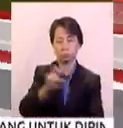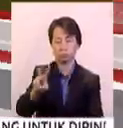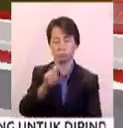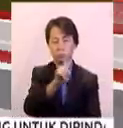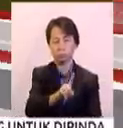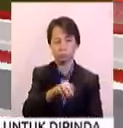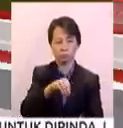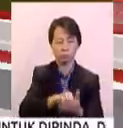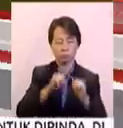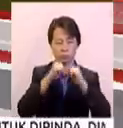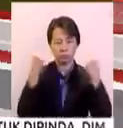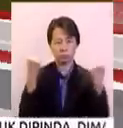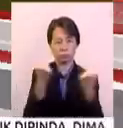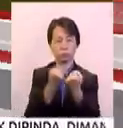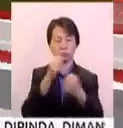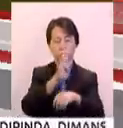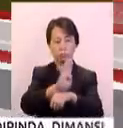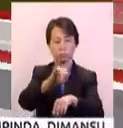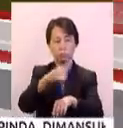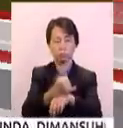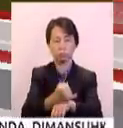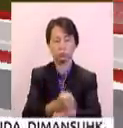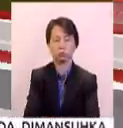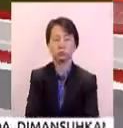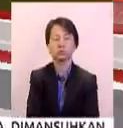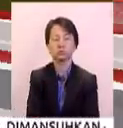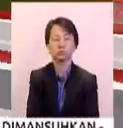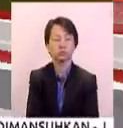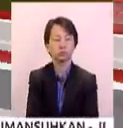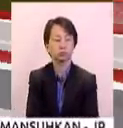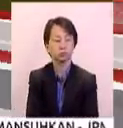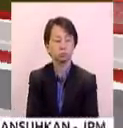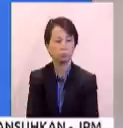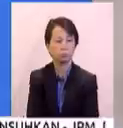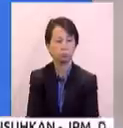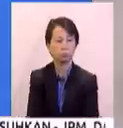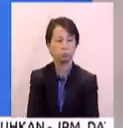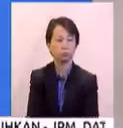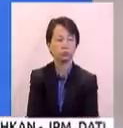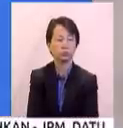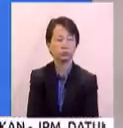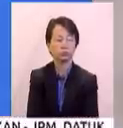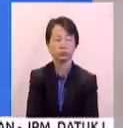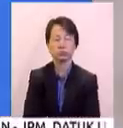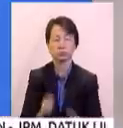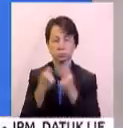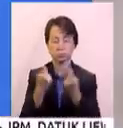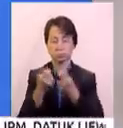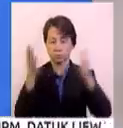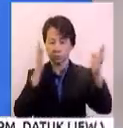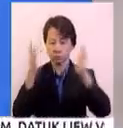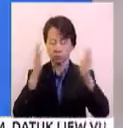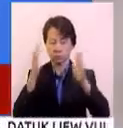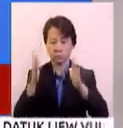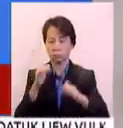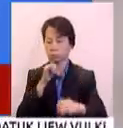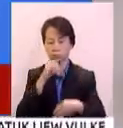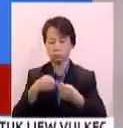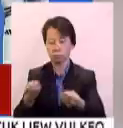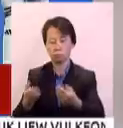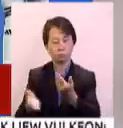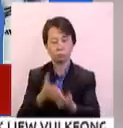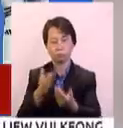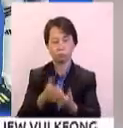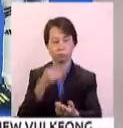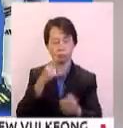playoff di Stadium Hoki Nasional Bukit Jalil semalam. Skuad kendalian Ronan Ottomans tidak diberi laluan